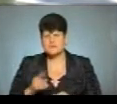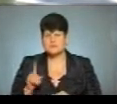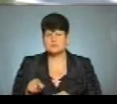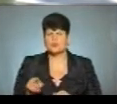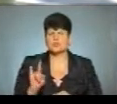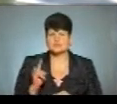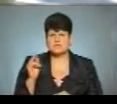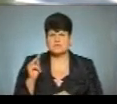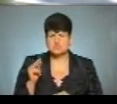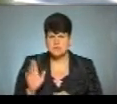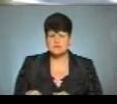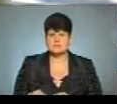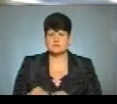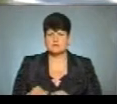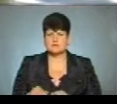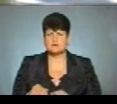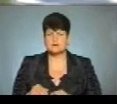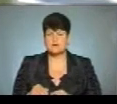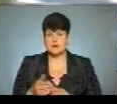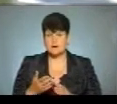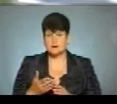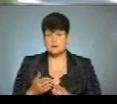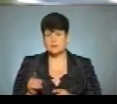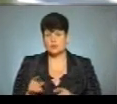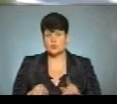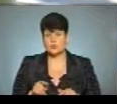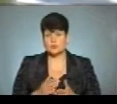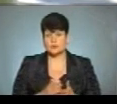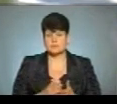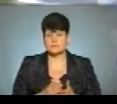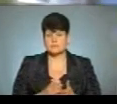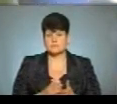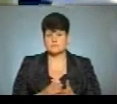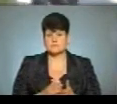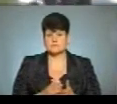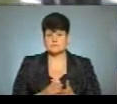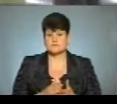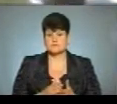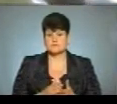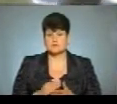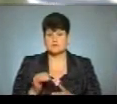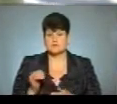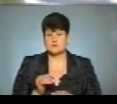там вчиться чи входить в дитячий садок, але то рідко є. І